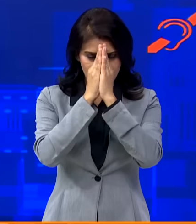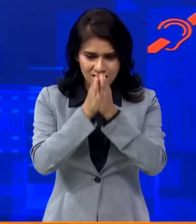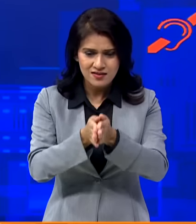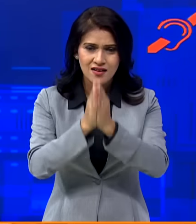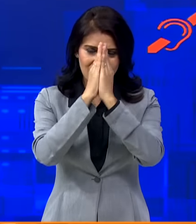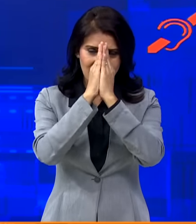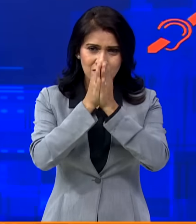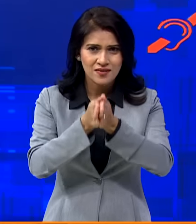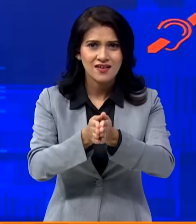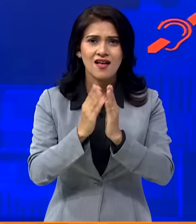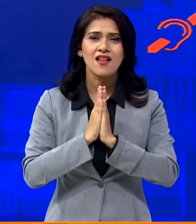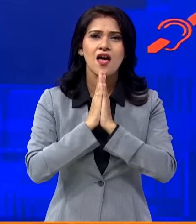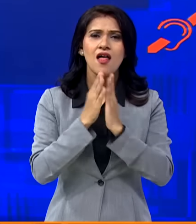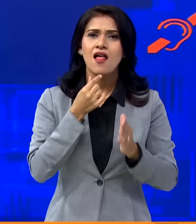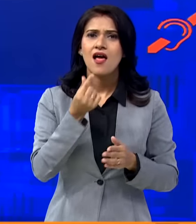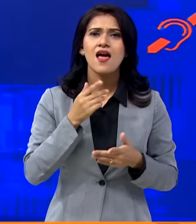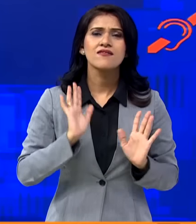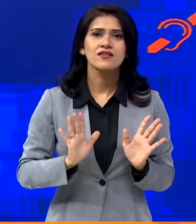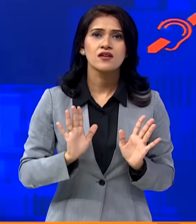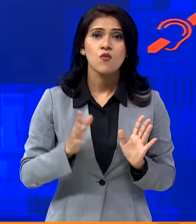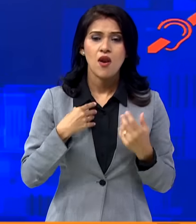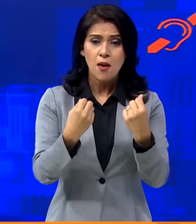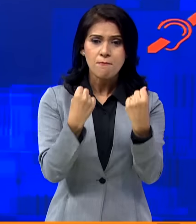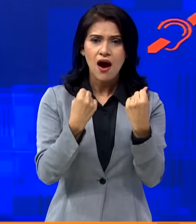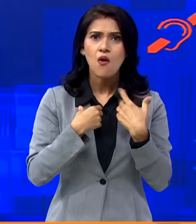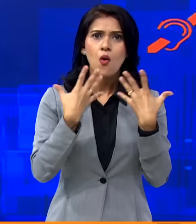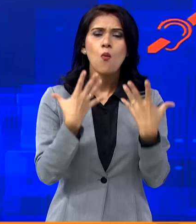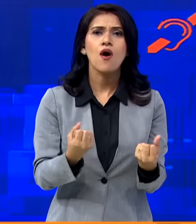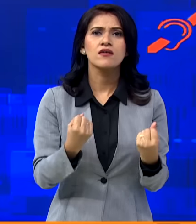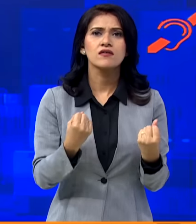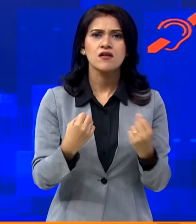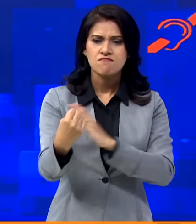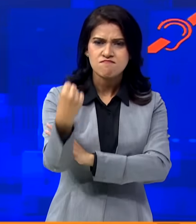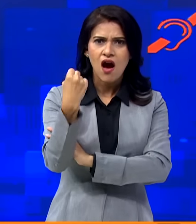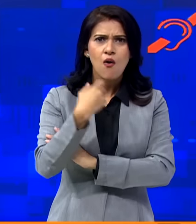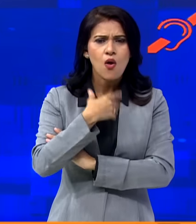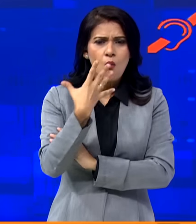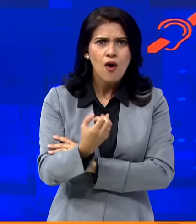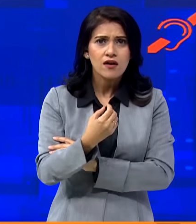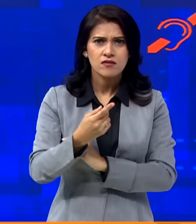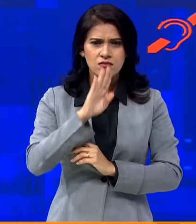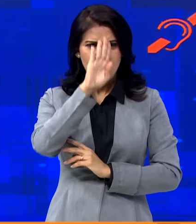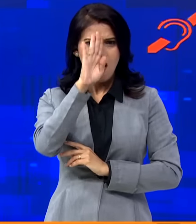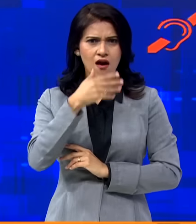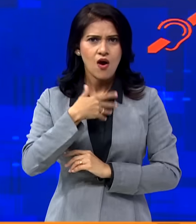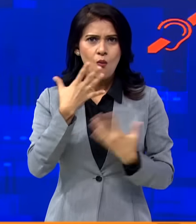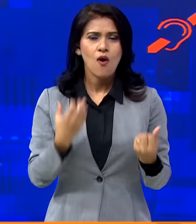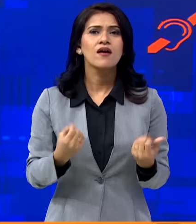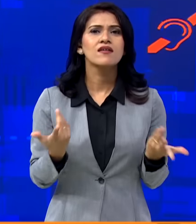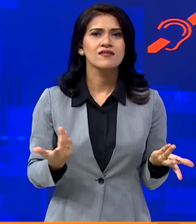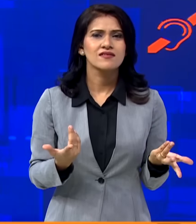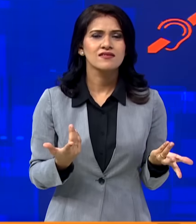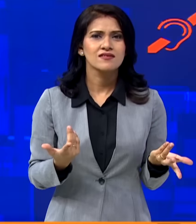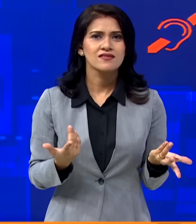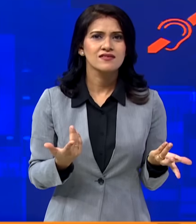नमस तस नमस तस नमो नमः जब हमें शक्ति चाहिए जब हमें ताकत चाहिए जब हमें सत्ता चाहिए तो कहते हैं या